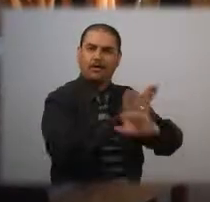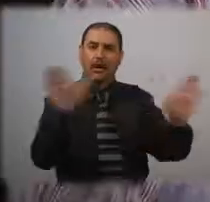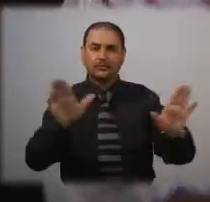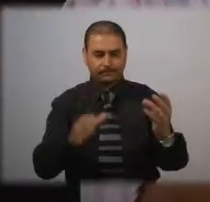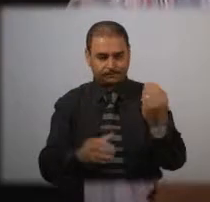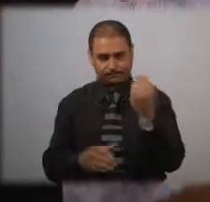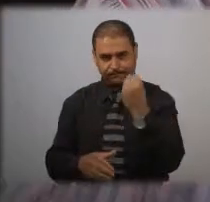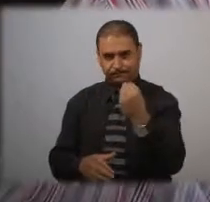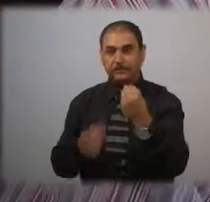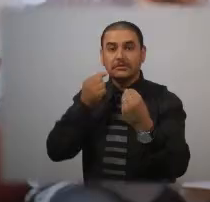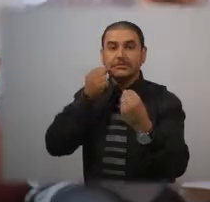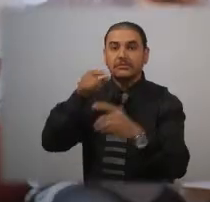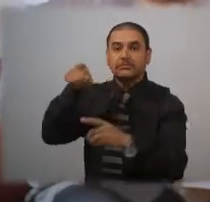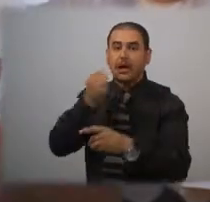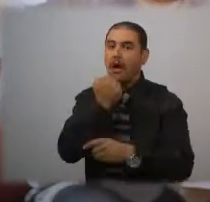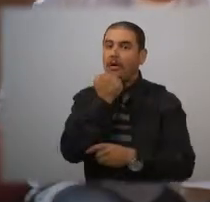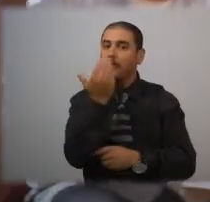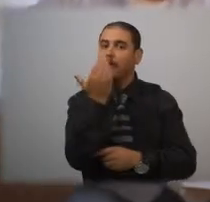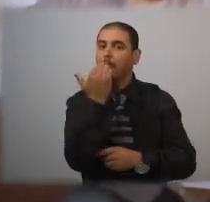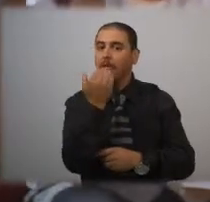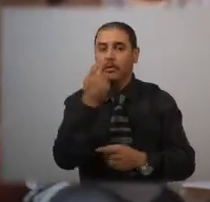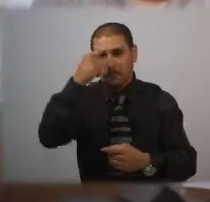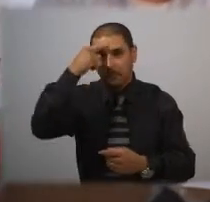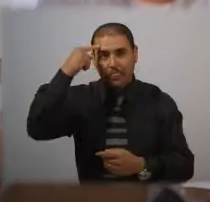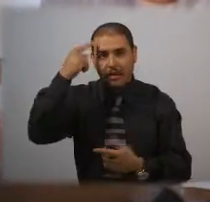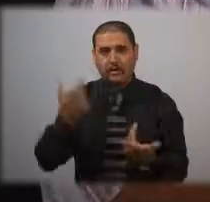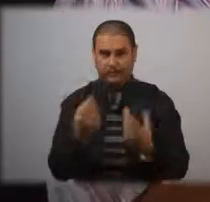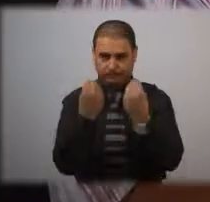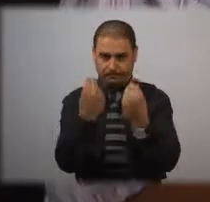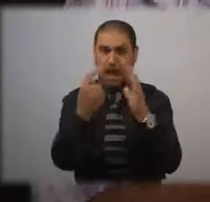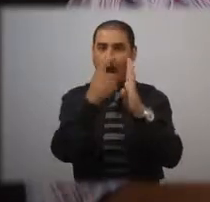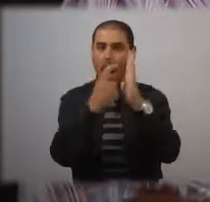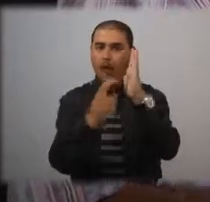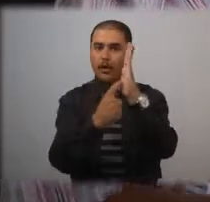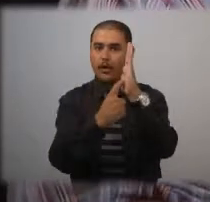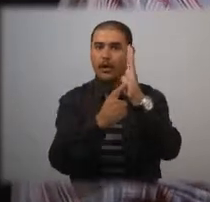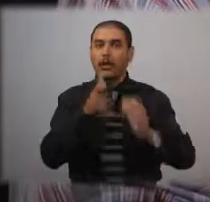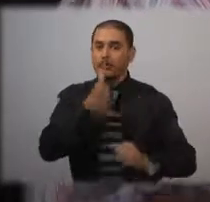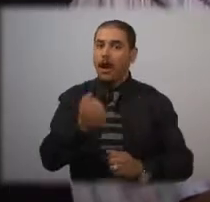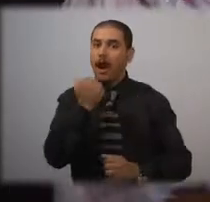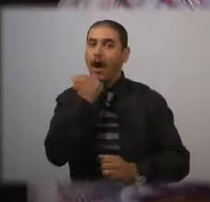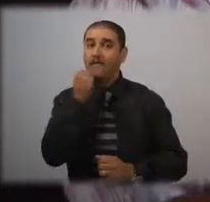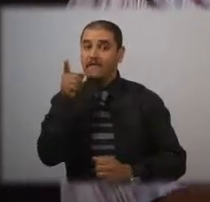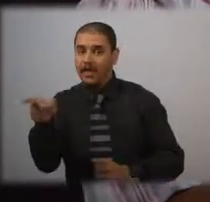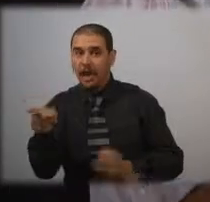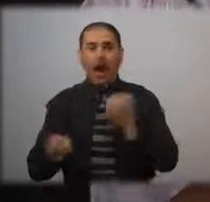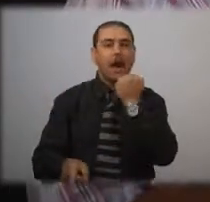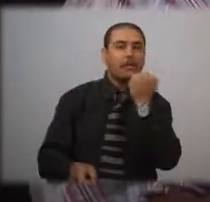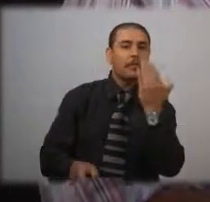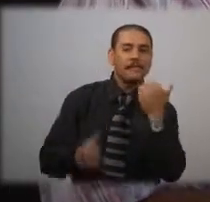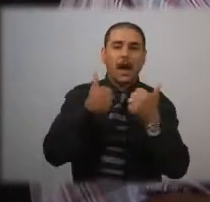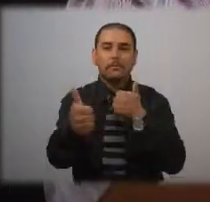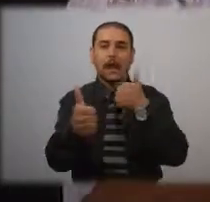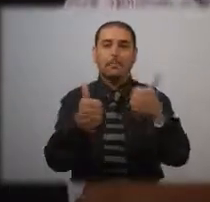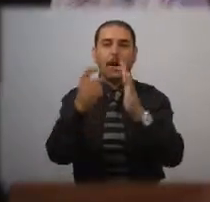بدك تعرف افرض الزلمه تبعكم بريء يا بني ادم القانون بيقول انه في جاني وفي مجني عليه هلا ظروف الحادث هي اللي بتحدد مين